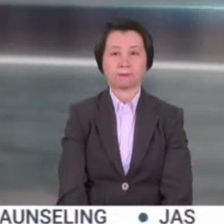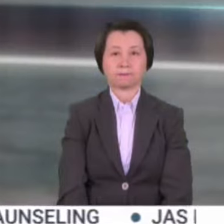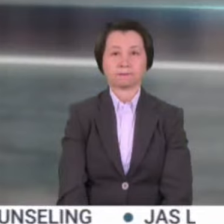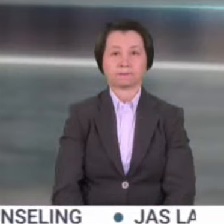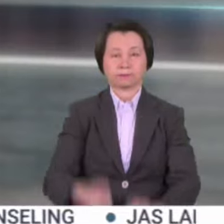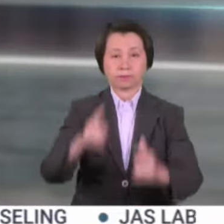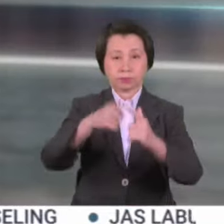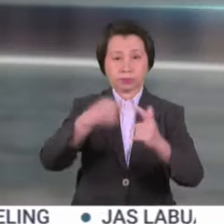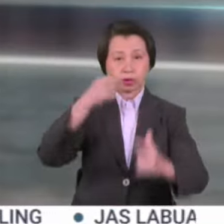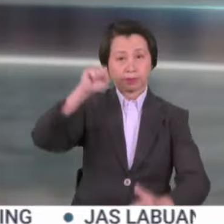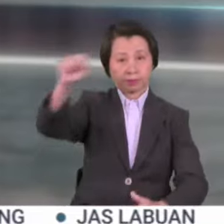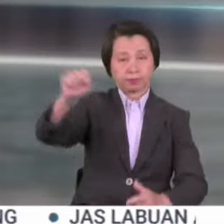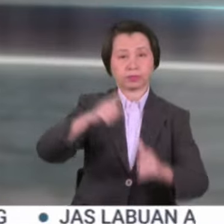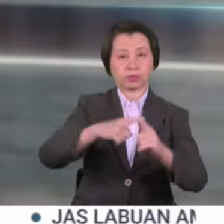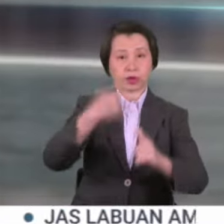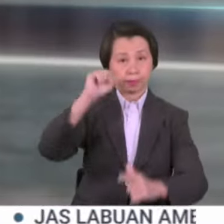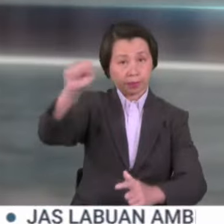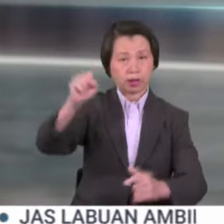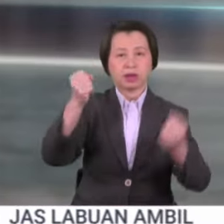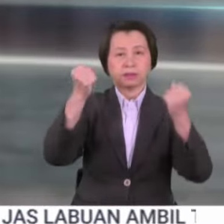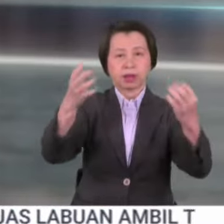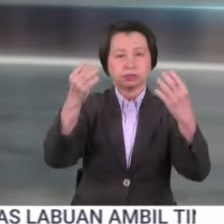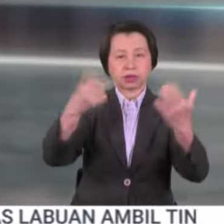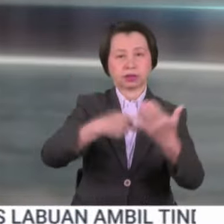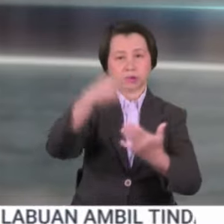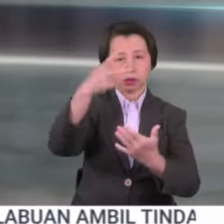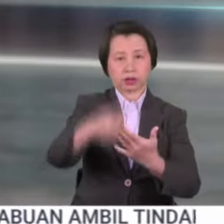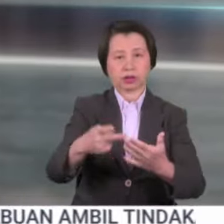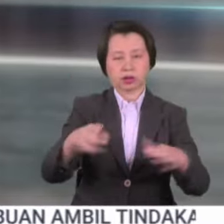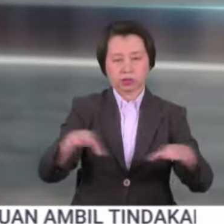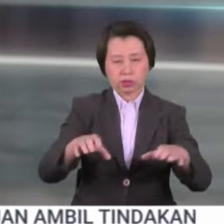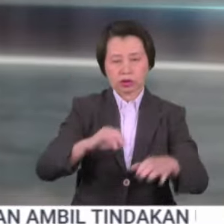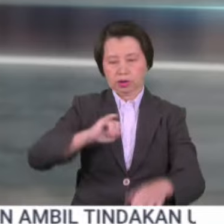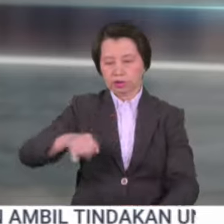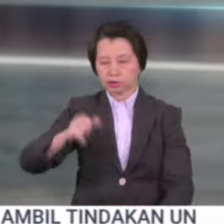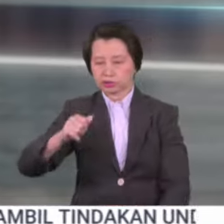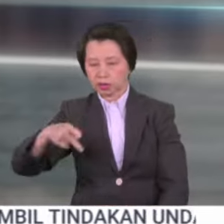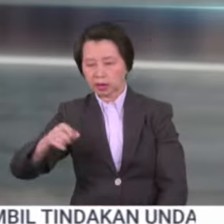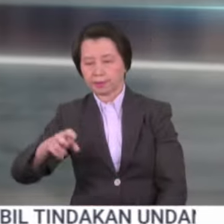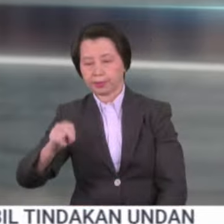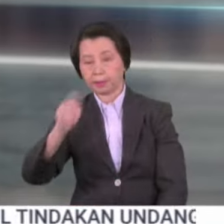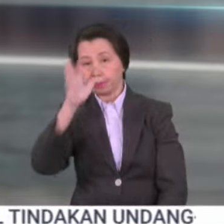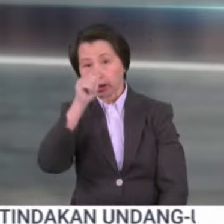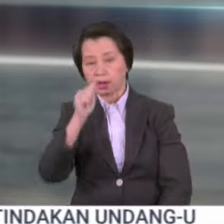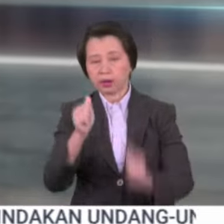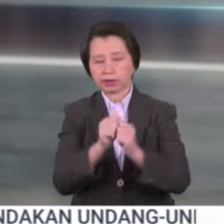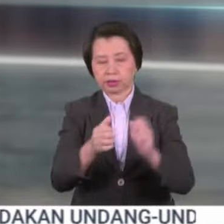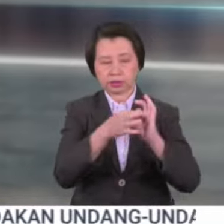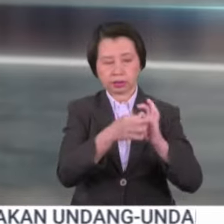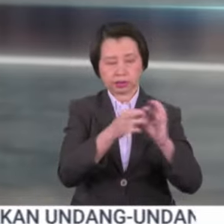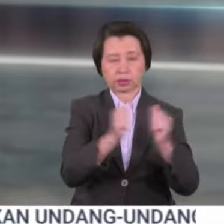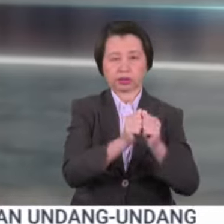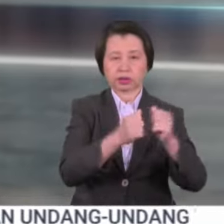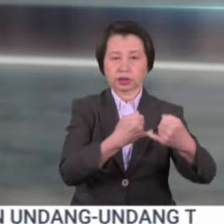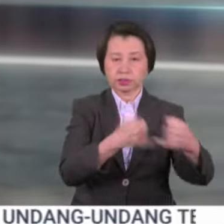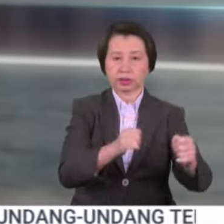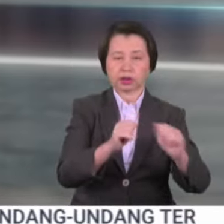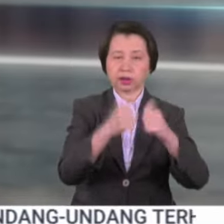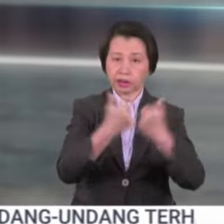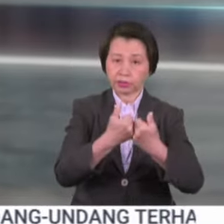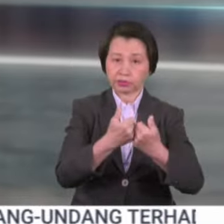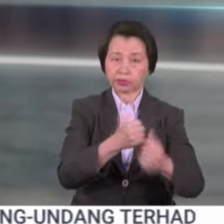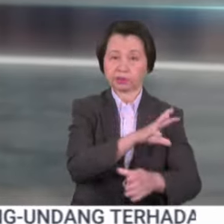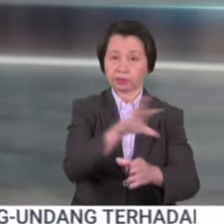Menjelang bulan kebangsaan, pelbagai program diatur Jabatan Penerangan Japen Melaka dengan kerjasama kerajaan negeri serta jabatan dan agensi